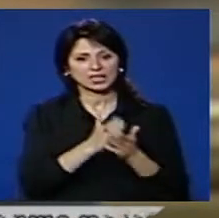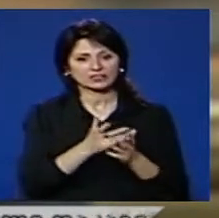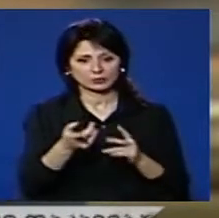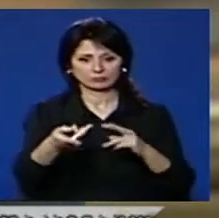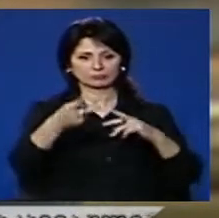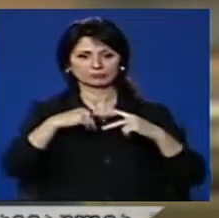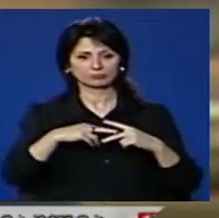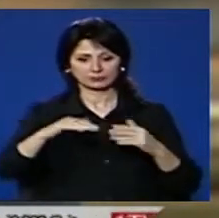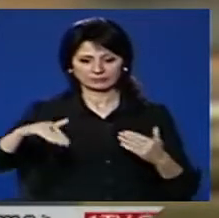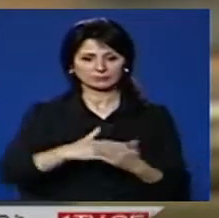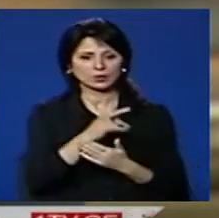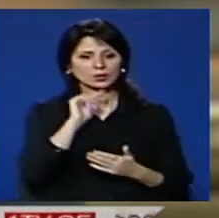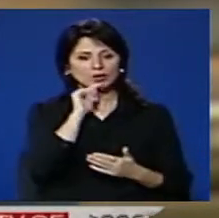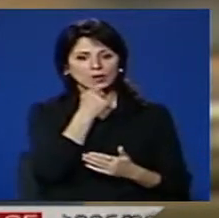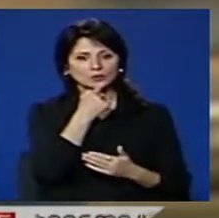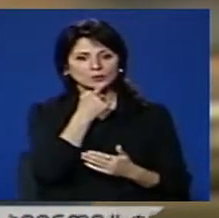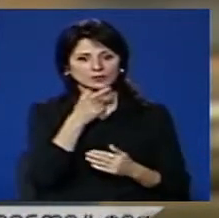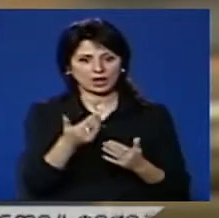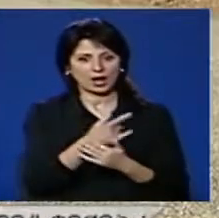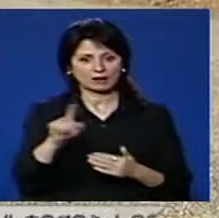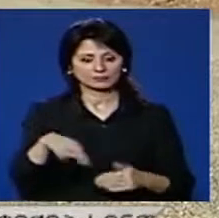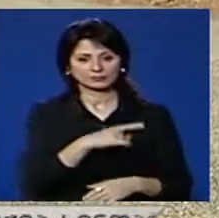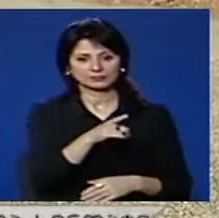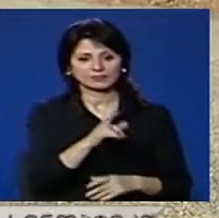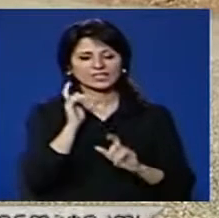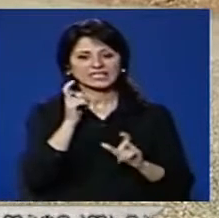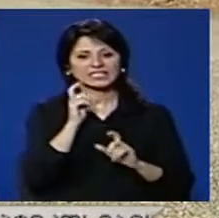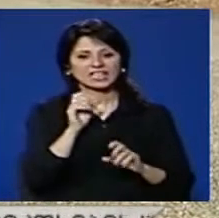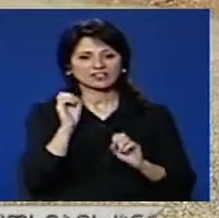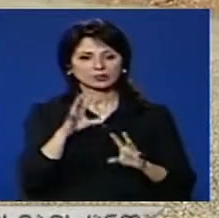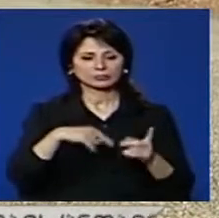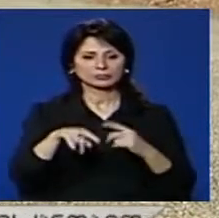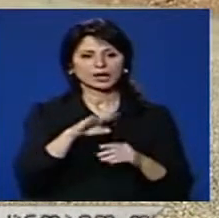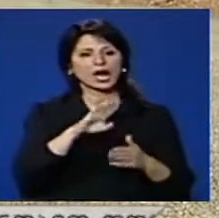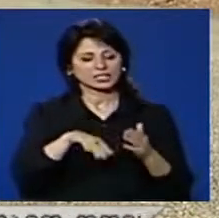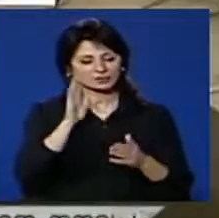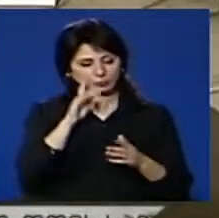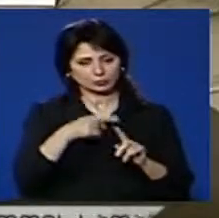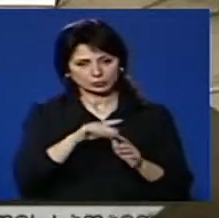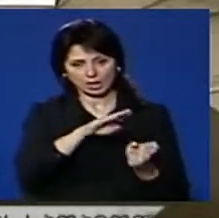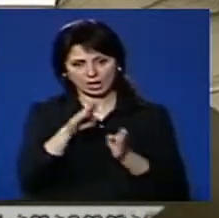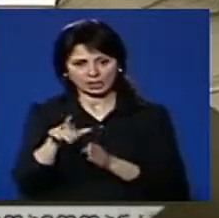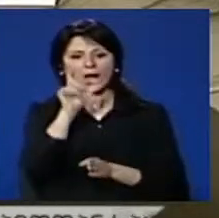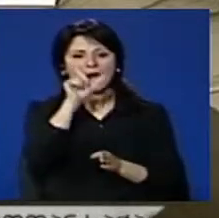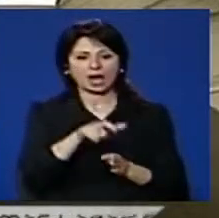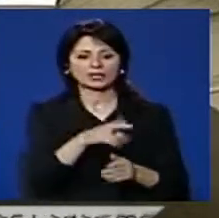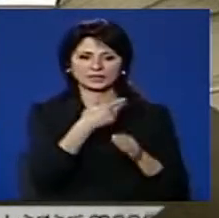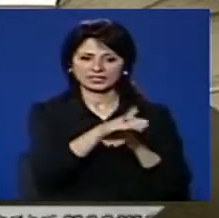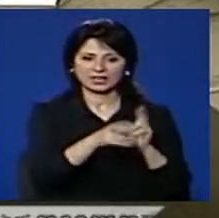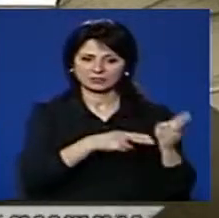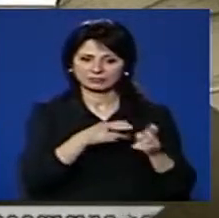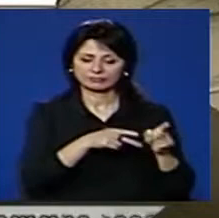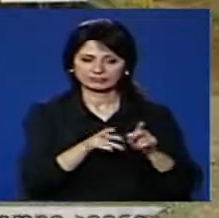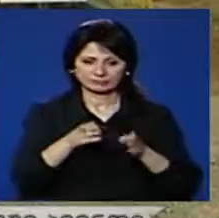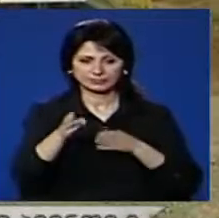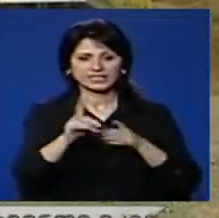გადმოერთოს საზღვაო მარშრუტიდან ამ ჩვენს ახალ მარშრუტზე. სატვირთო გადაზიდვების გარდა ასევე იგეგმება მგზავრთა გადაყვანა. რკინიგზას პოტენციალი